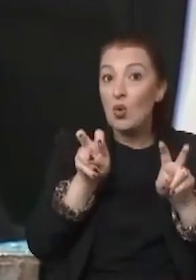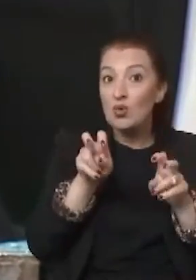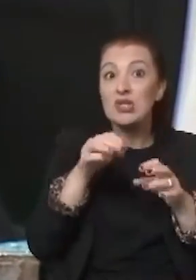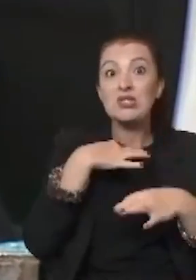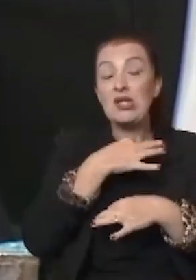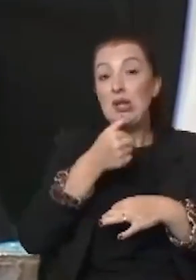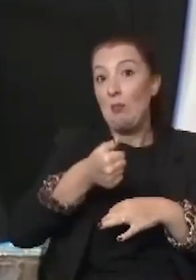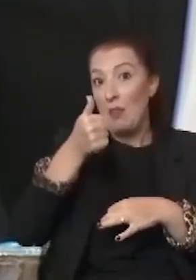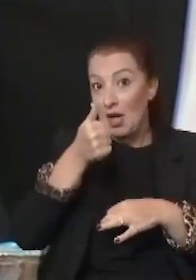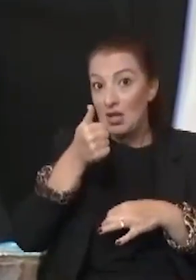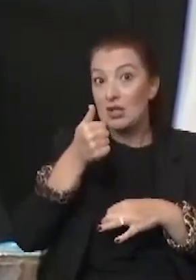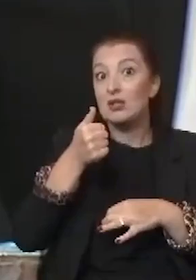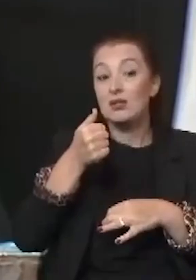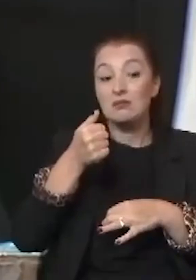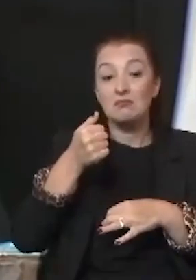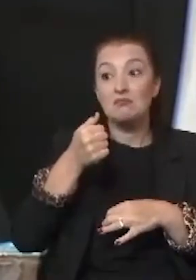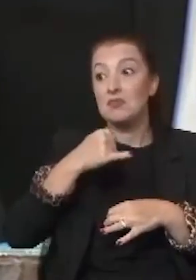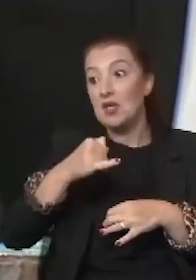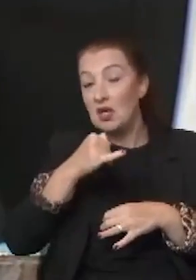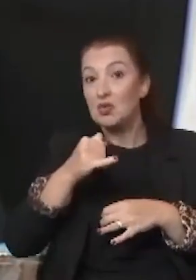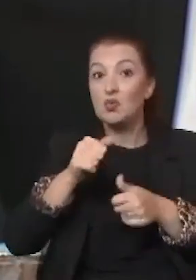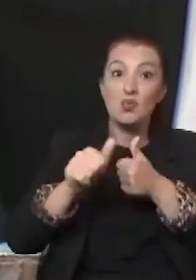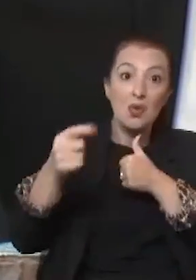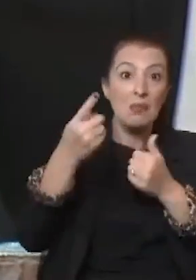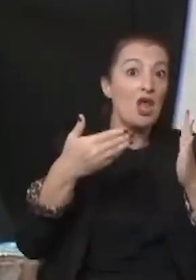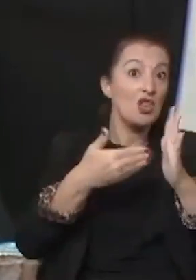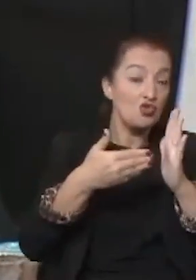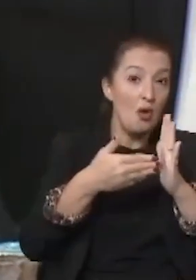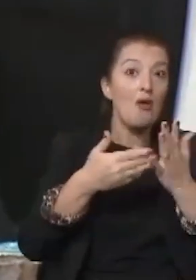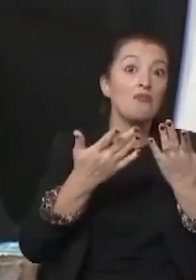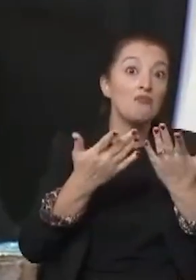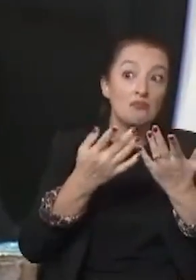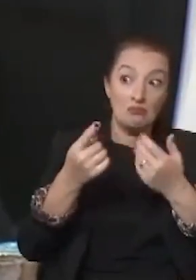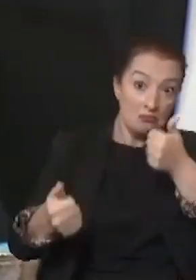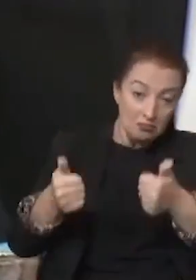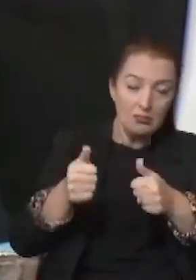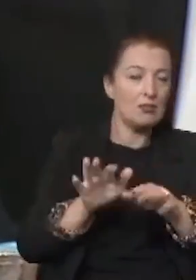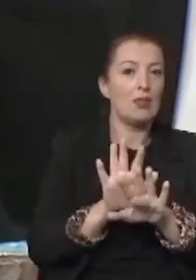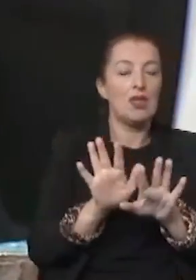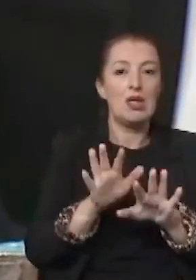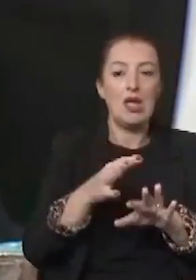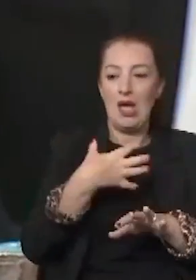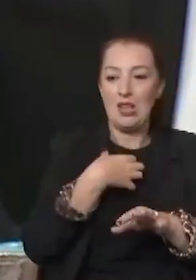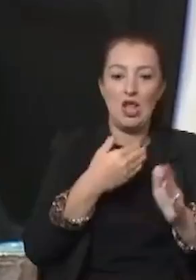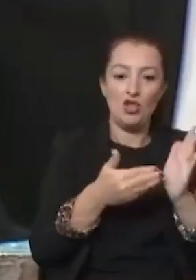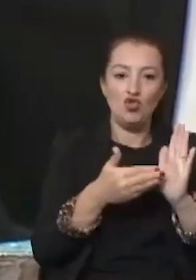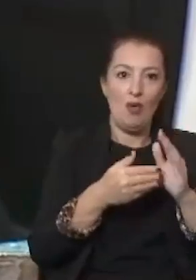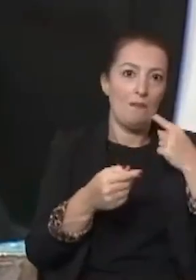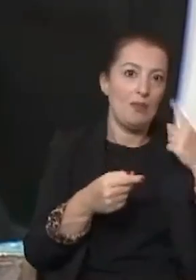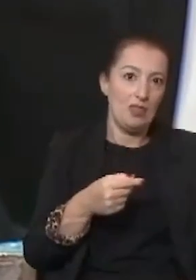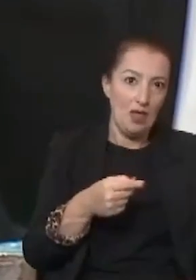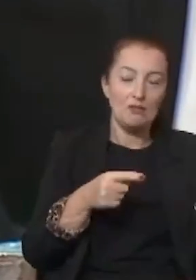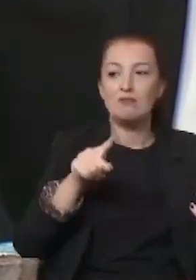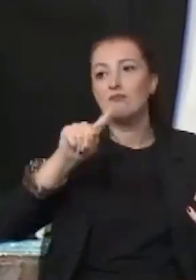Bakan'ın yakından uzaktan ben bilmem bir danışmanı ile elbette ki ölçülemez. Bir tanesi kendine danışman diyen birisi, bir